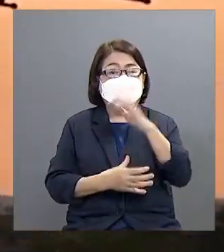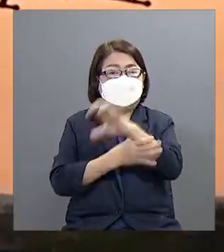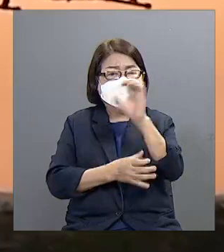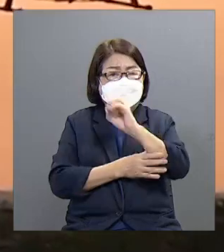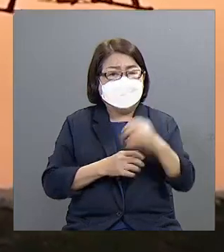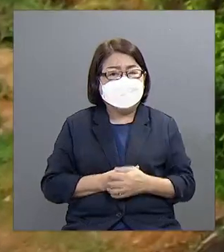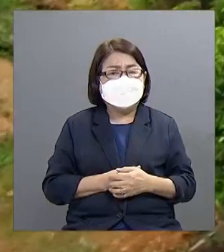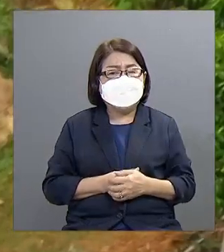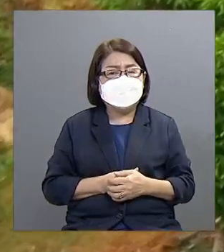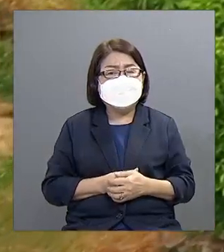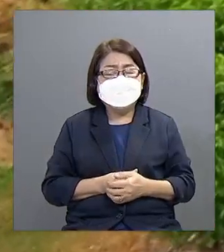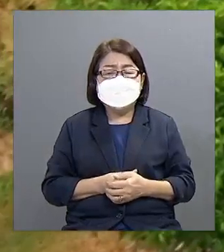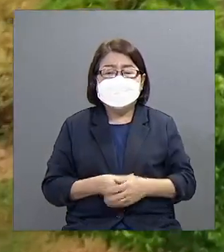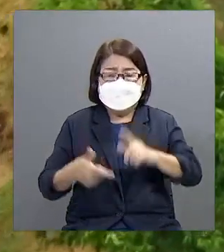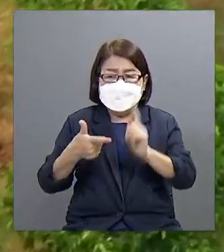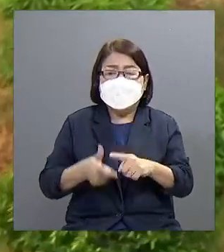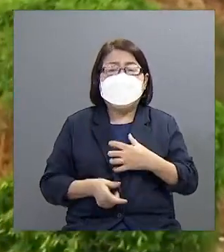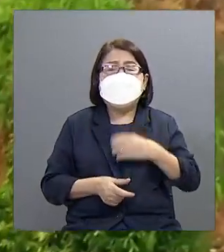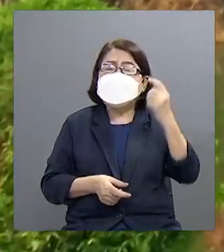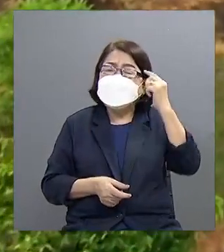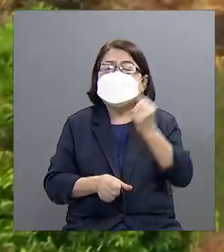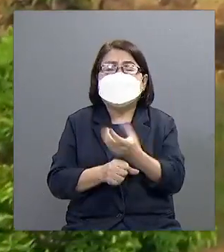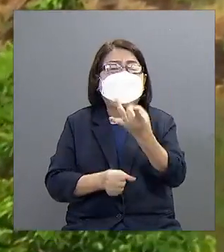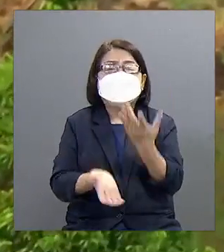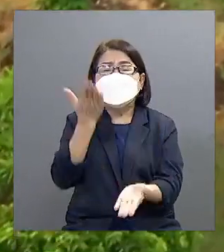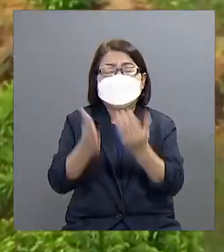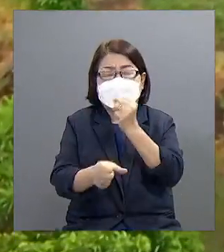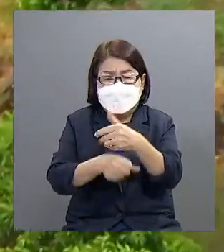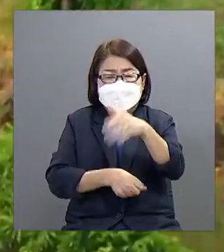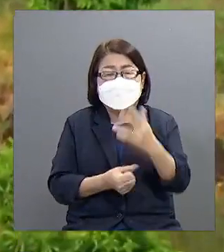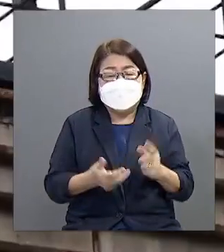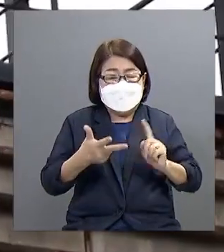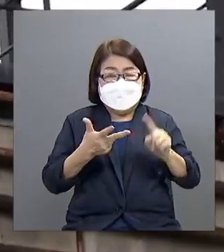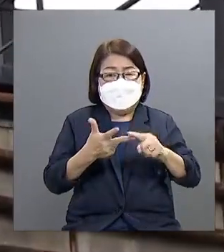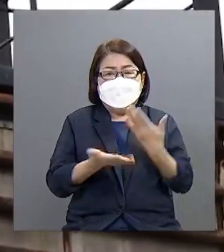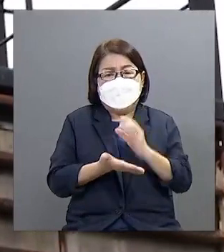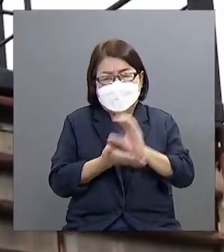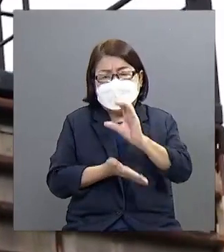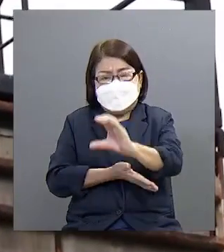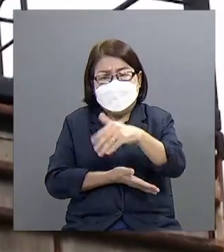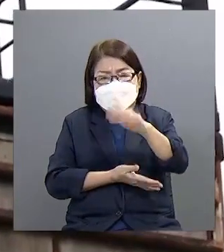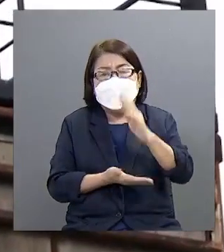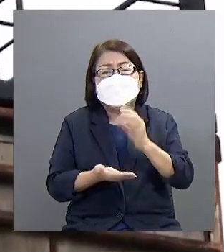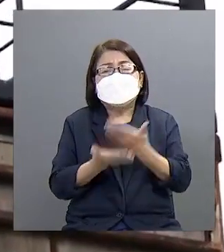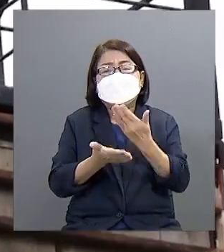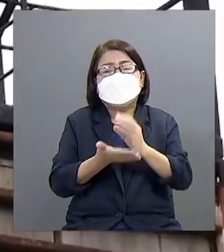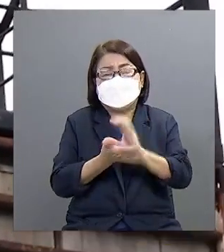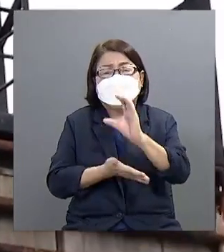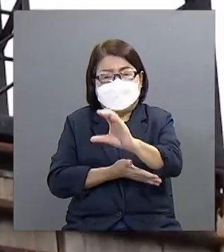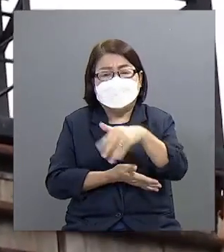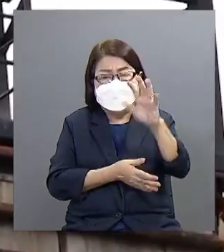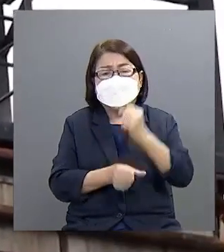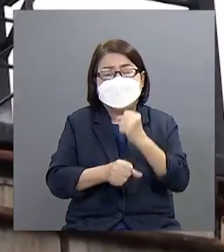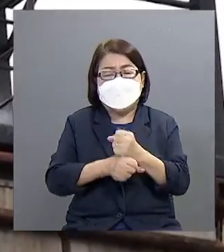ไรทำได้เลยข้อที่3ให้ทุนเขาอีกต่างหากนะครับเราให้ทุนเขาให้เขาทำงานนะครับแล้ว